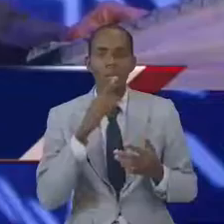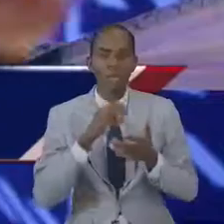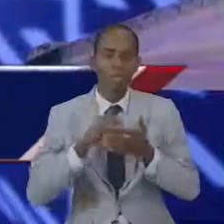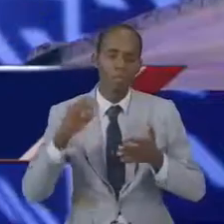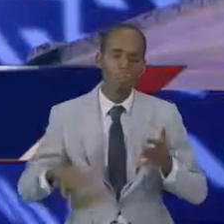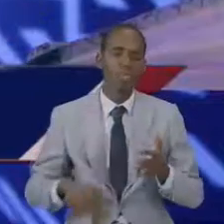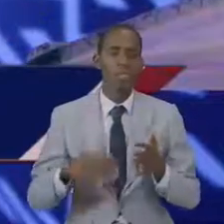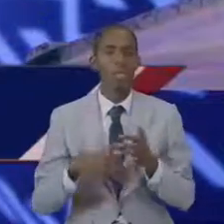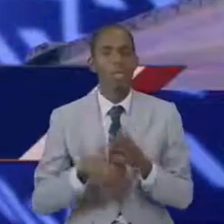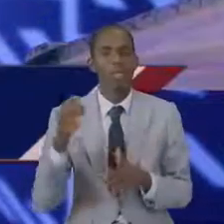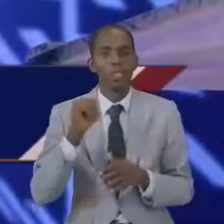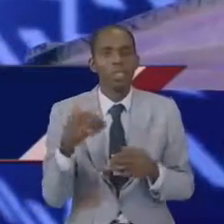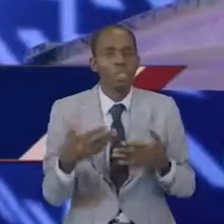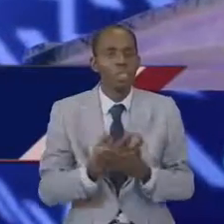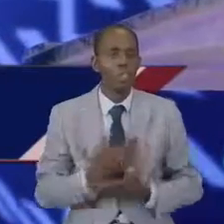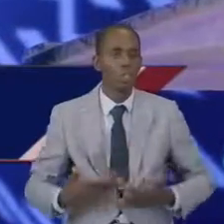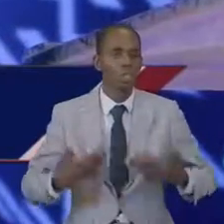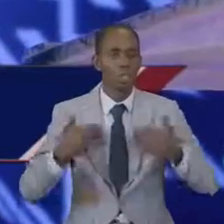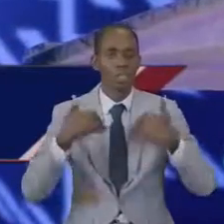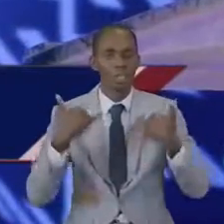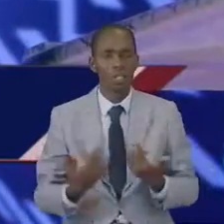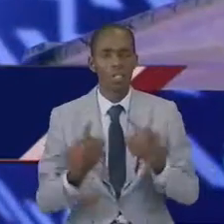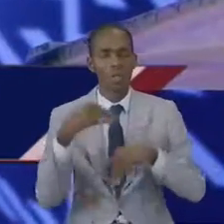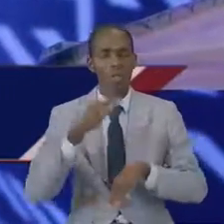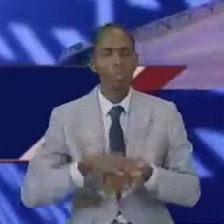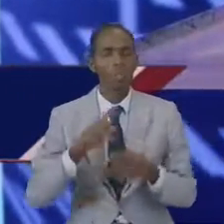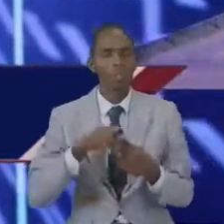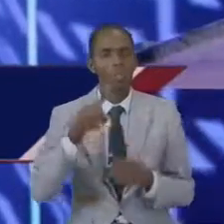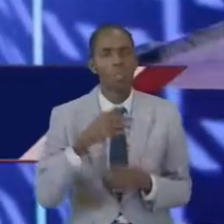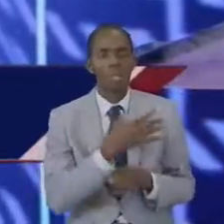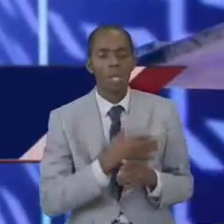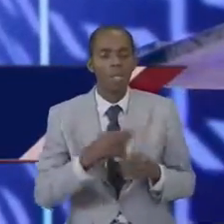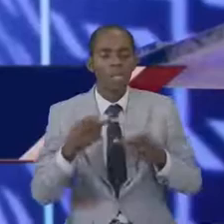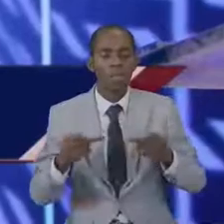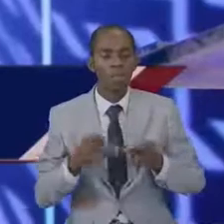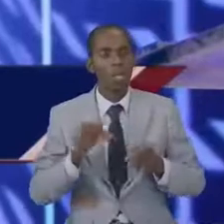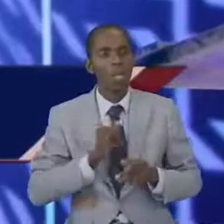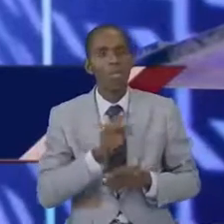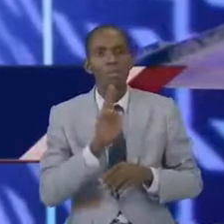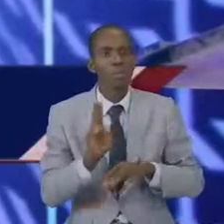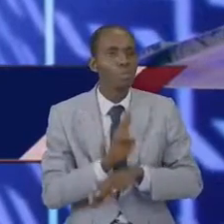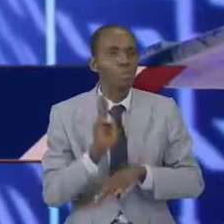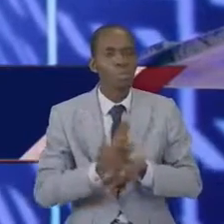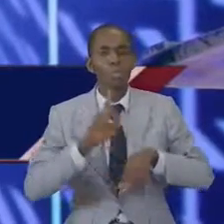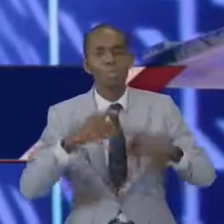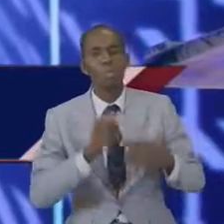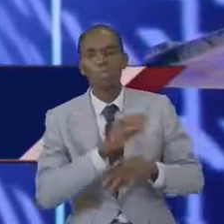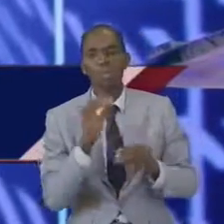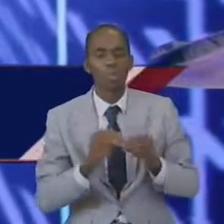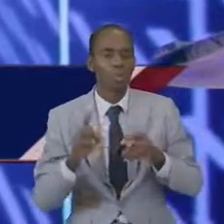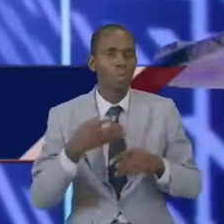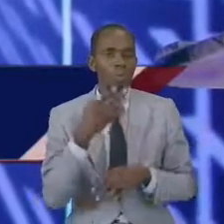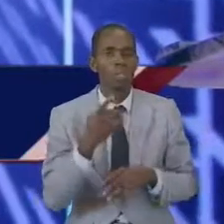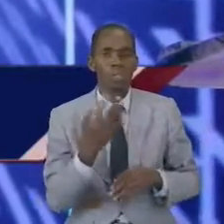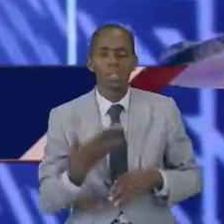sont ôtés une nouvelle vie est venue en vous les endroits où j'allais je ne vais plus les